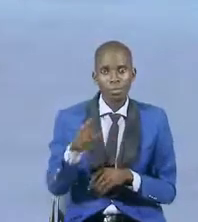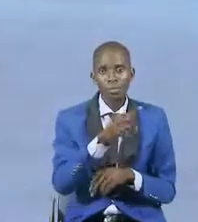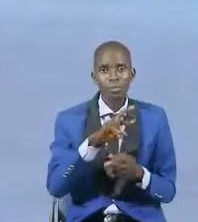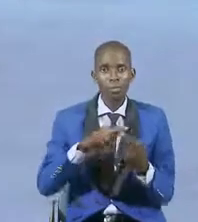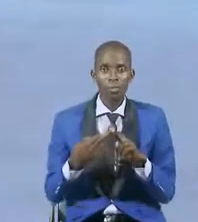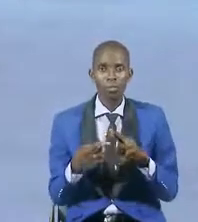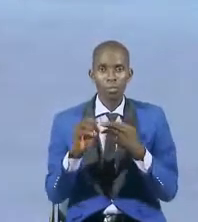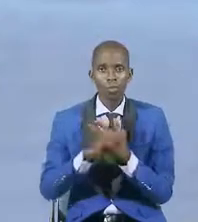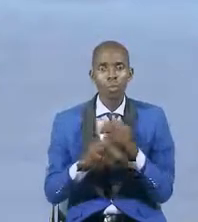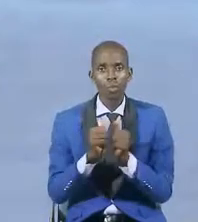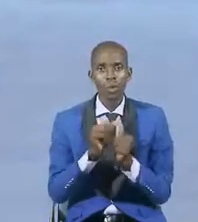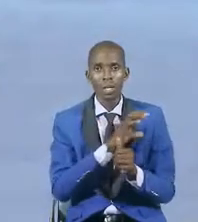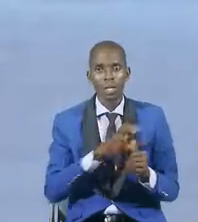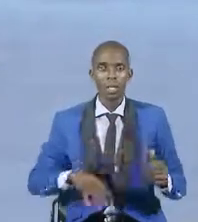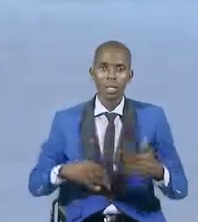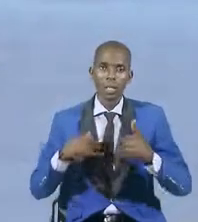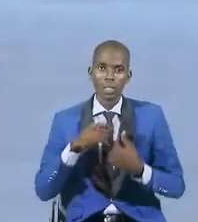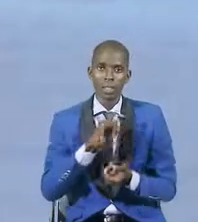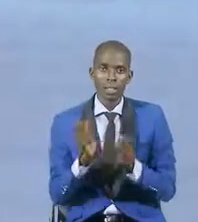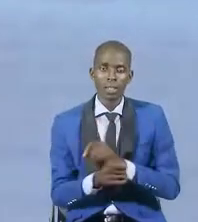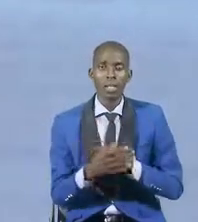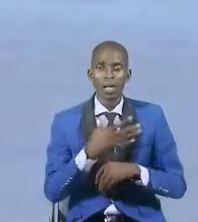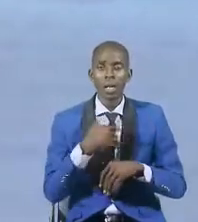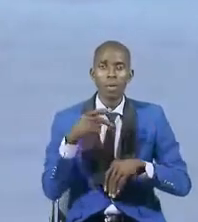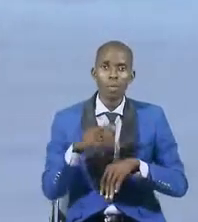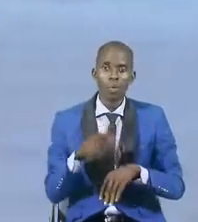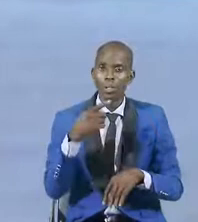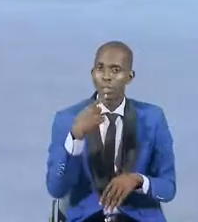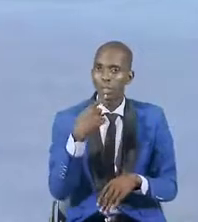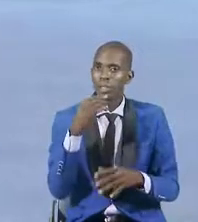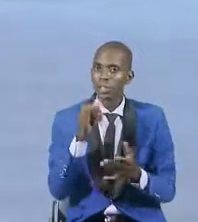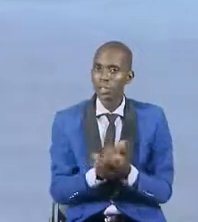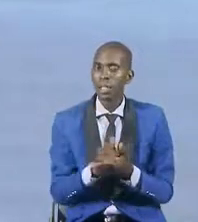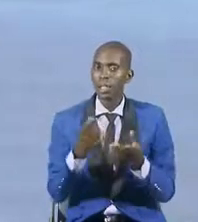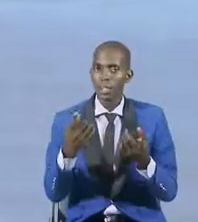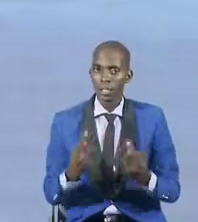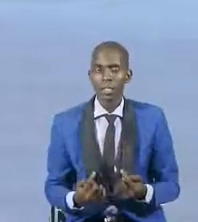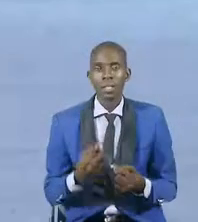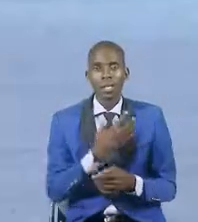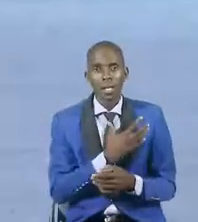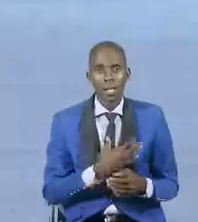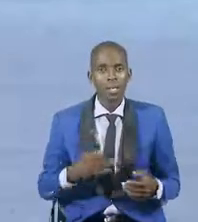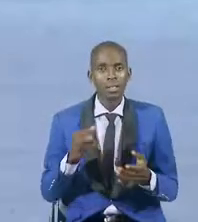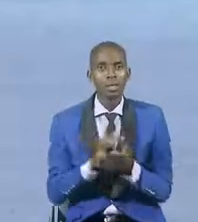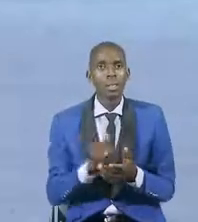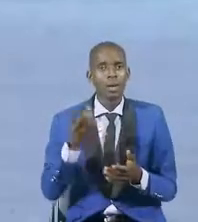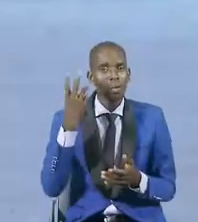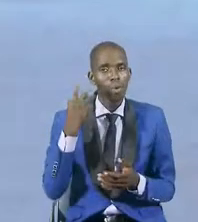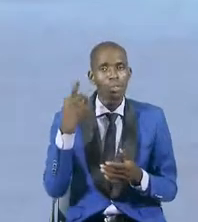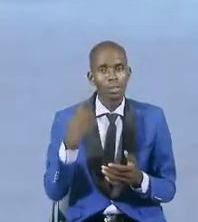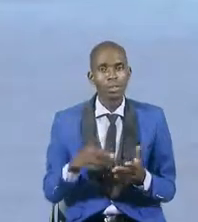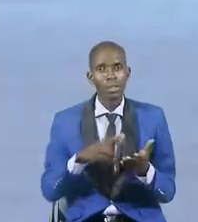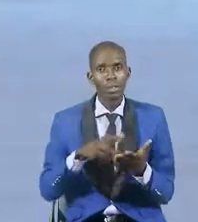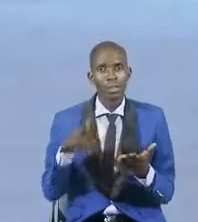changée, leur relation avec Christ est changée. Et l'apôtre Paul dit que cela est venu et